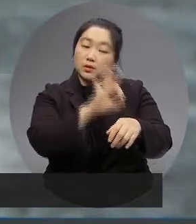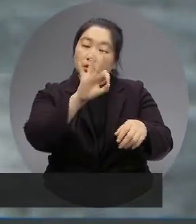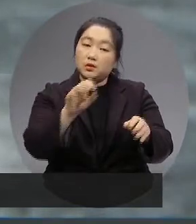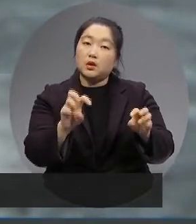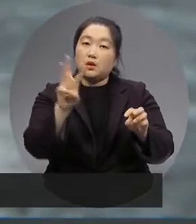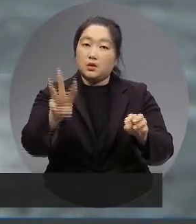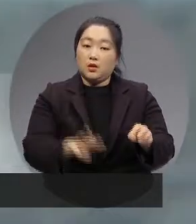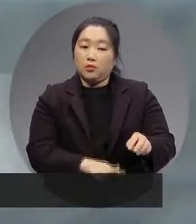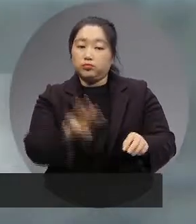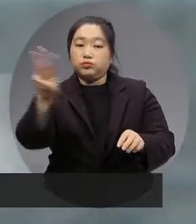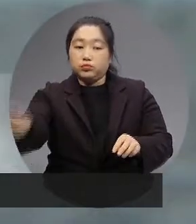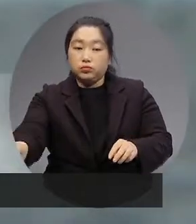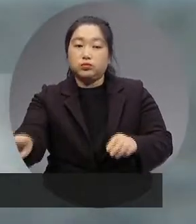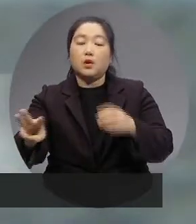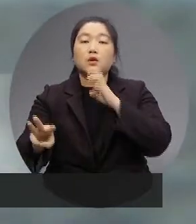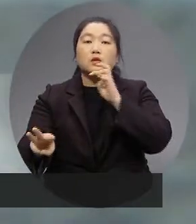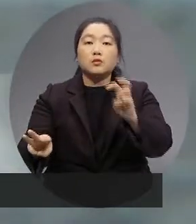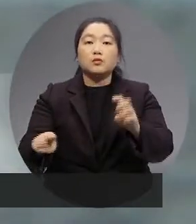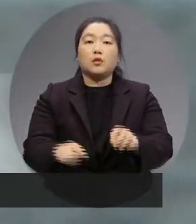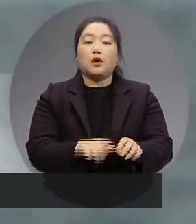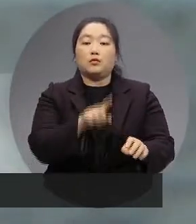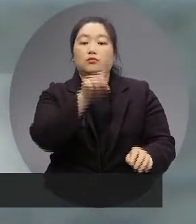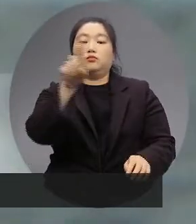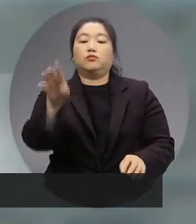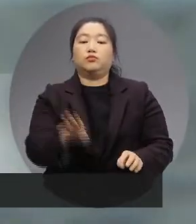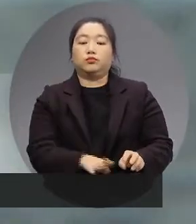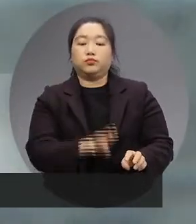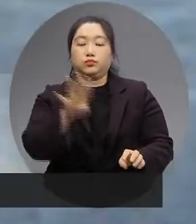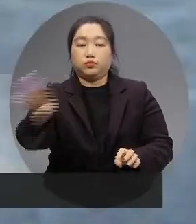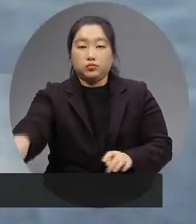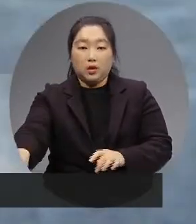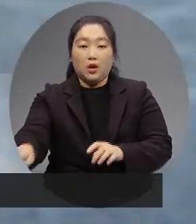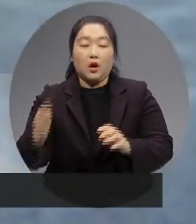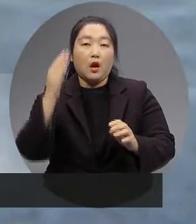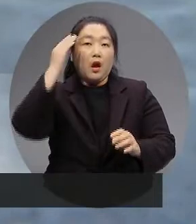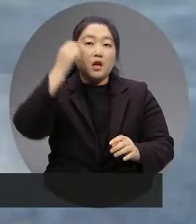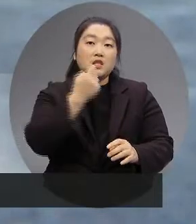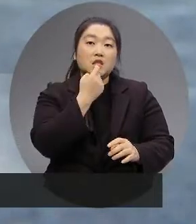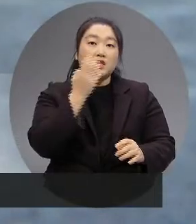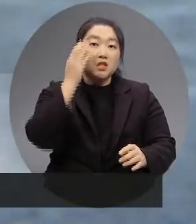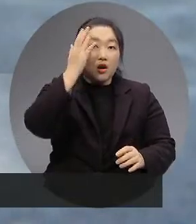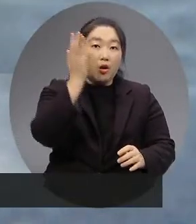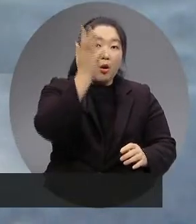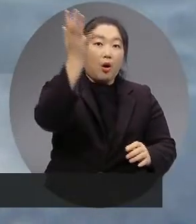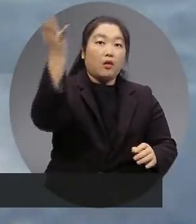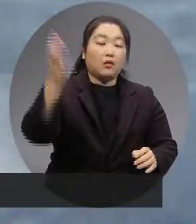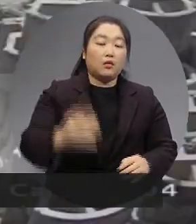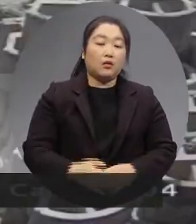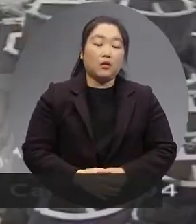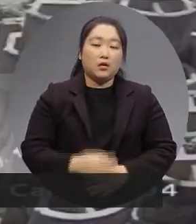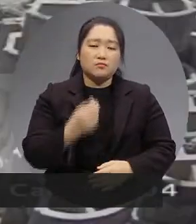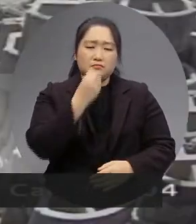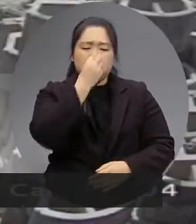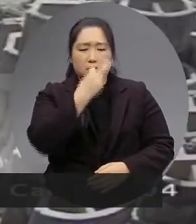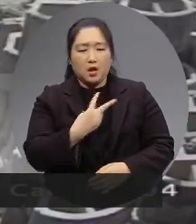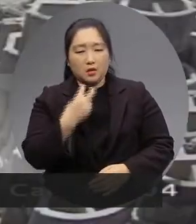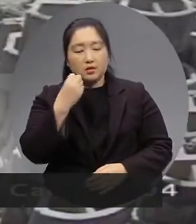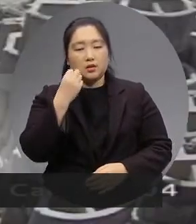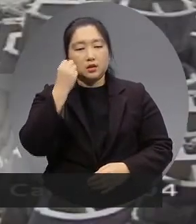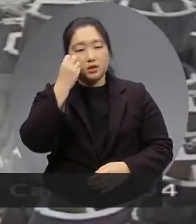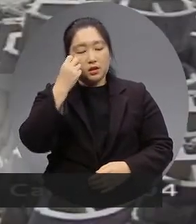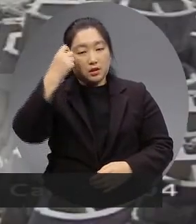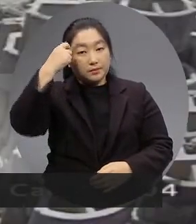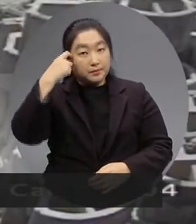또 30분 뒤 한 대가 줄줄이 현장을 빠져나가자 하얀 연기가 솟구칩니다. 매캐한 냄새에 뭔가